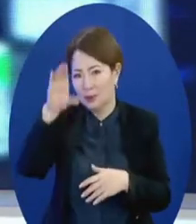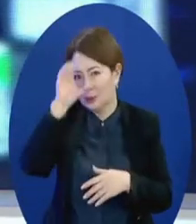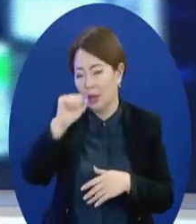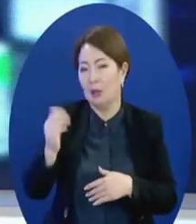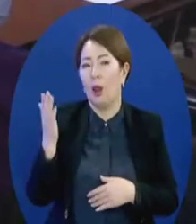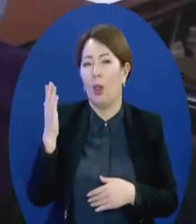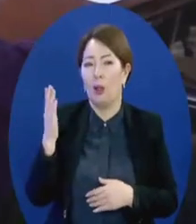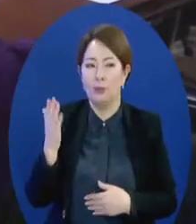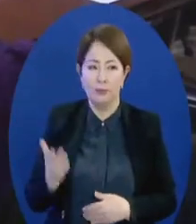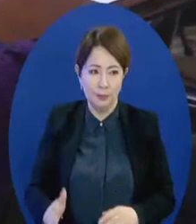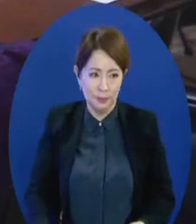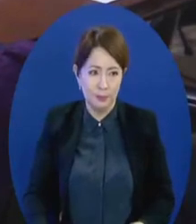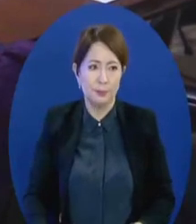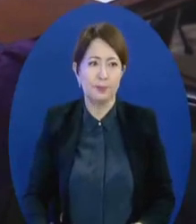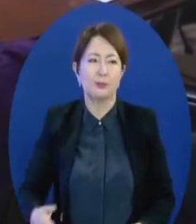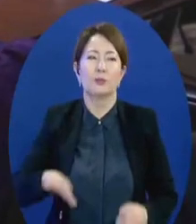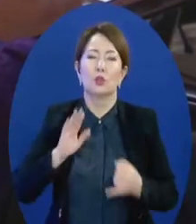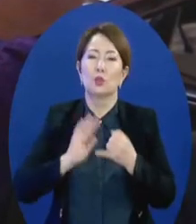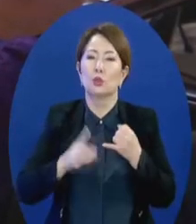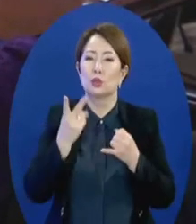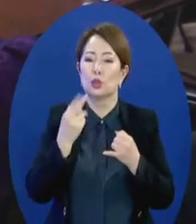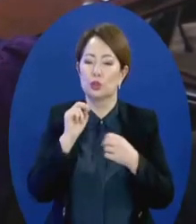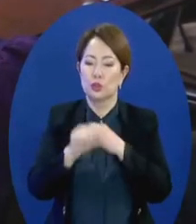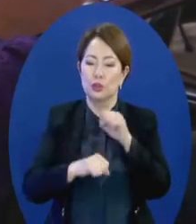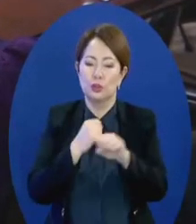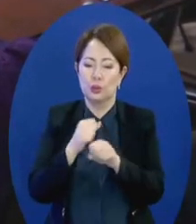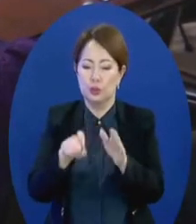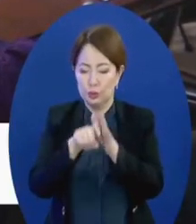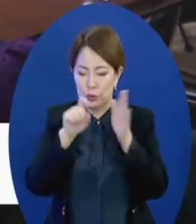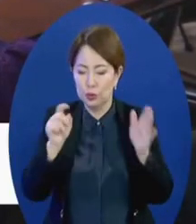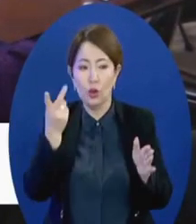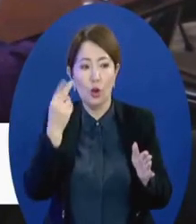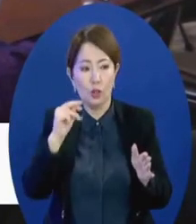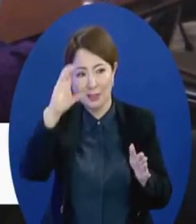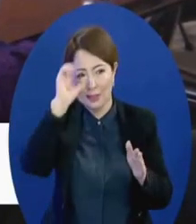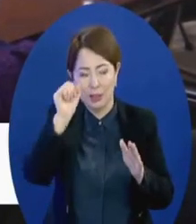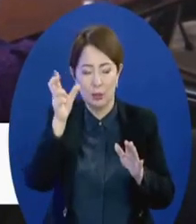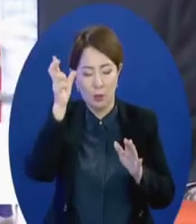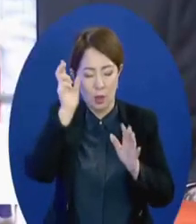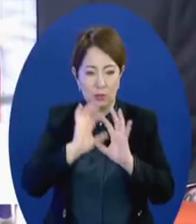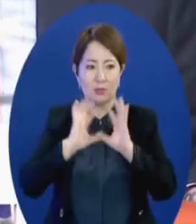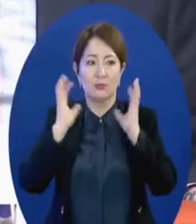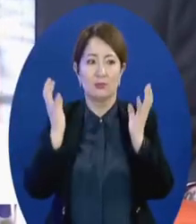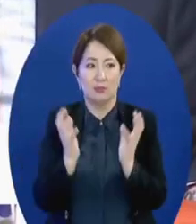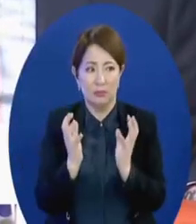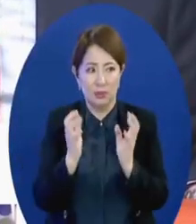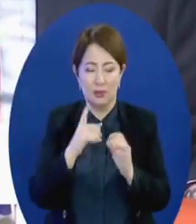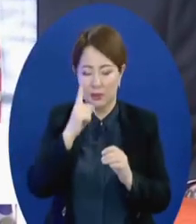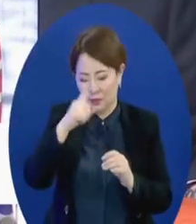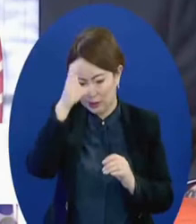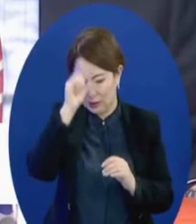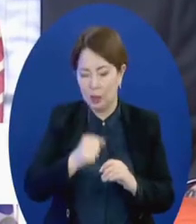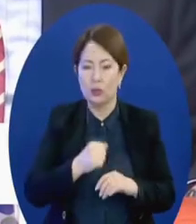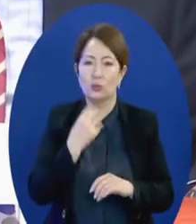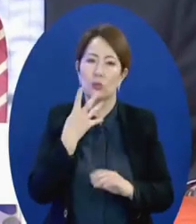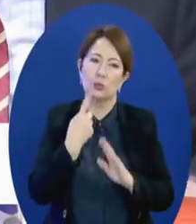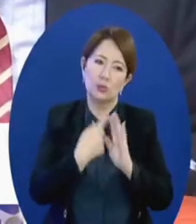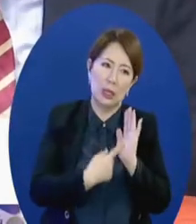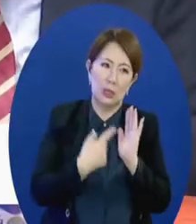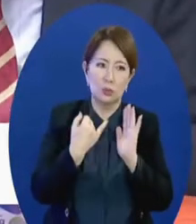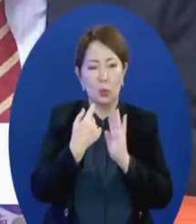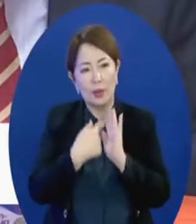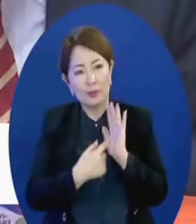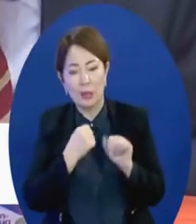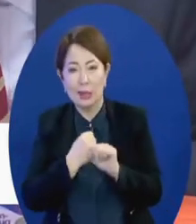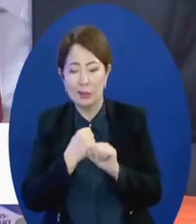байна. Сүүлийн 20 жилийн хугацаанд 20 орчим сайд боловсрол шинжилгээ ухааны салбарыг удирдсан. Нэг сайд дунджаар 4-6 сар